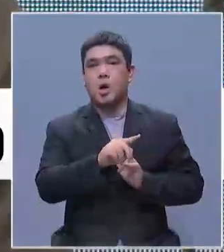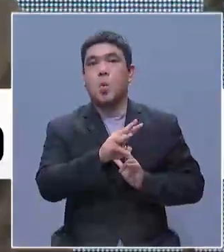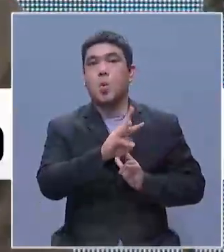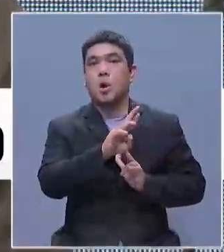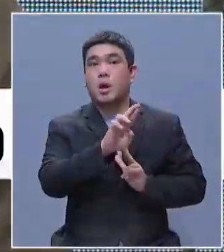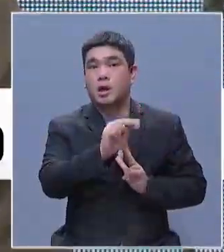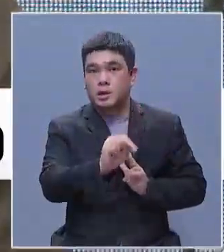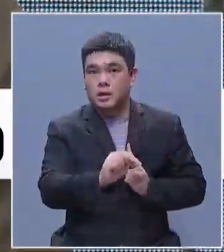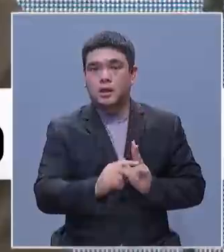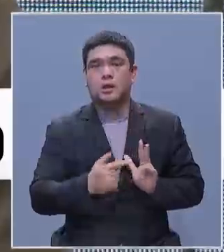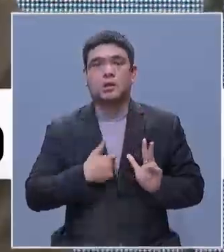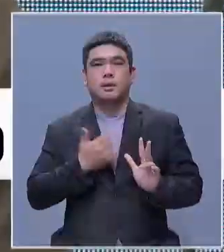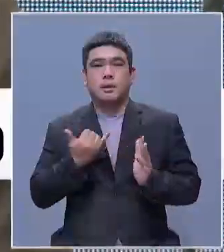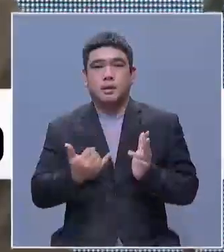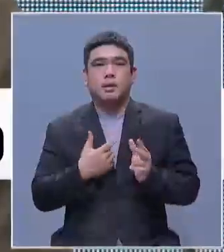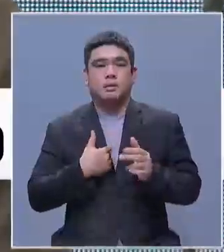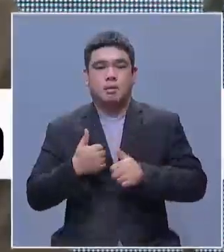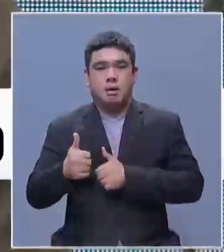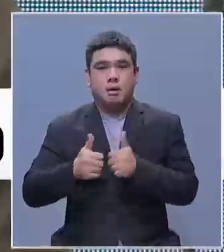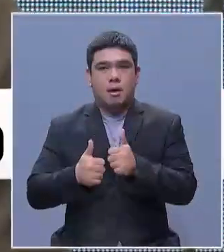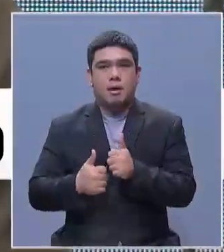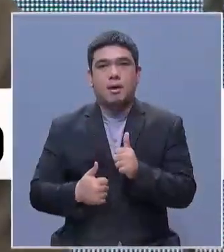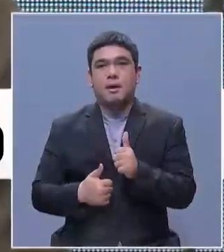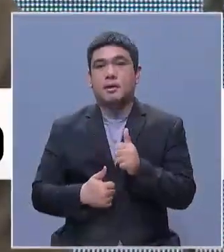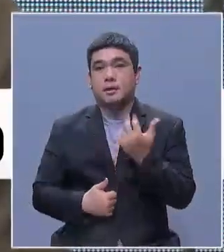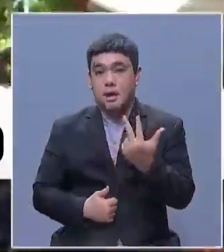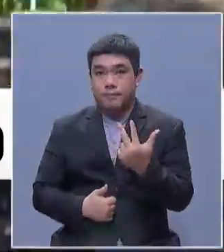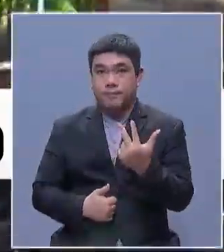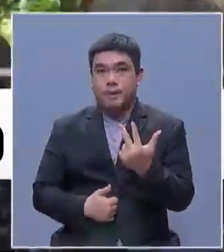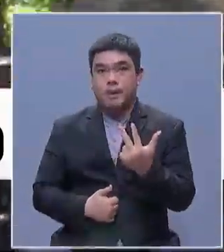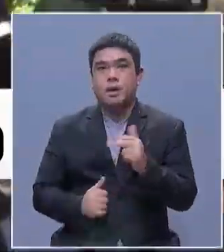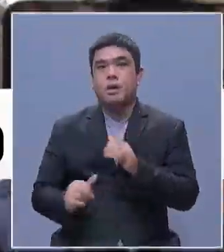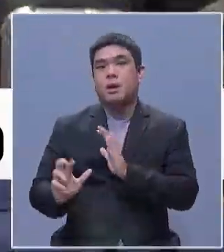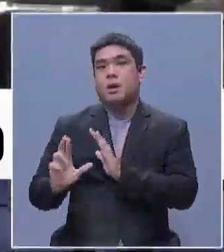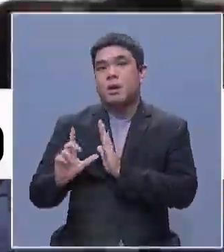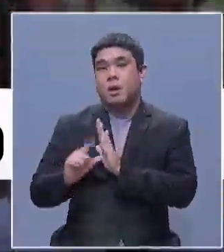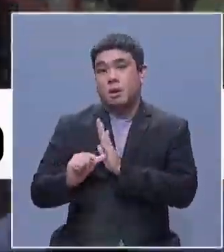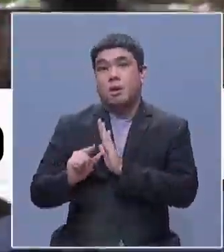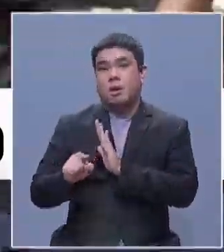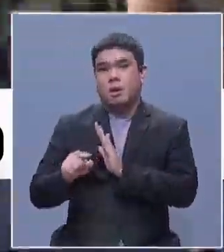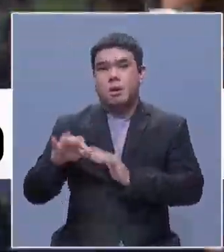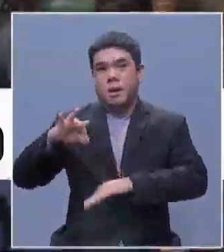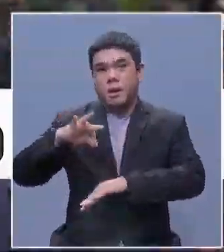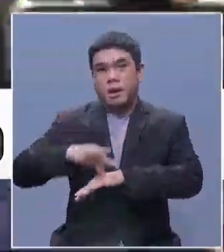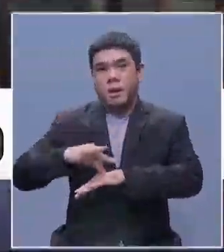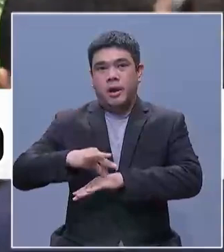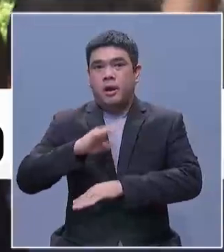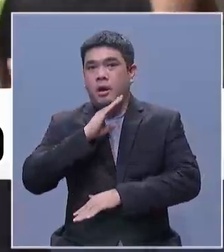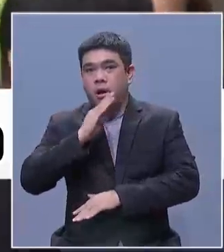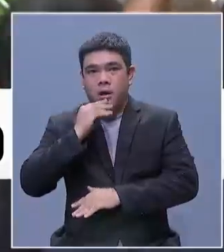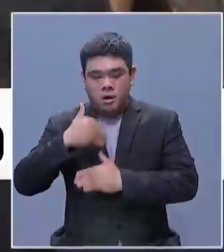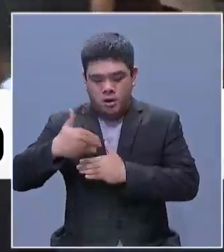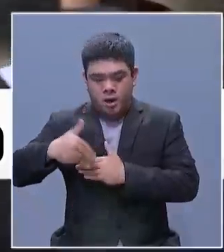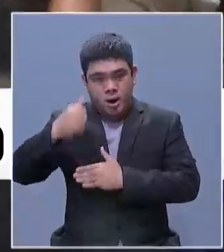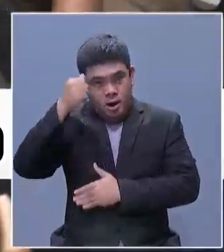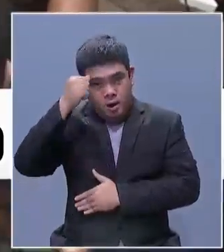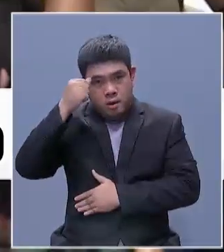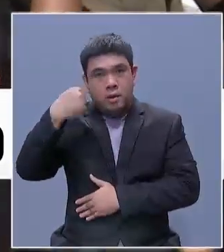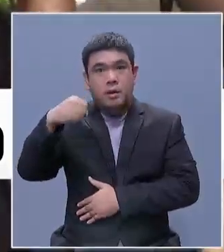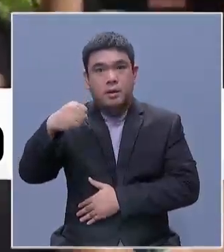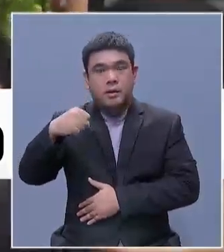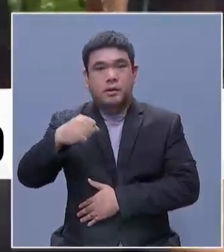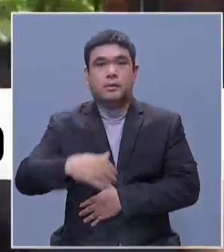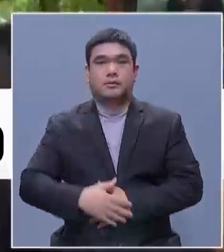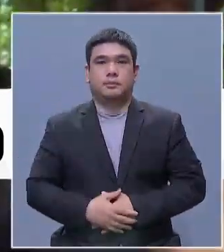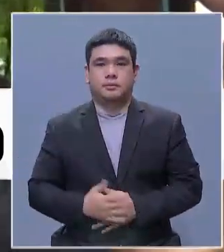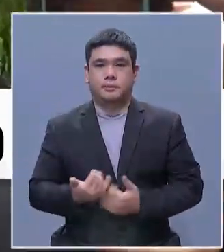ณัฐคงเมืองประกบชิงตำแหน่งเลขาด้วยนะคะดังนั้นก็เดี๋ยวจับตาที่ท่านนายกบอกอีก10วัน ครับ ว่าใครจ